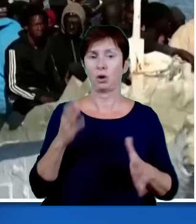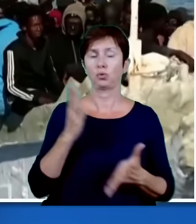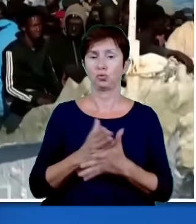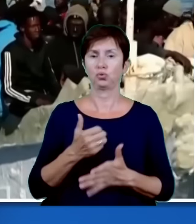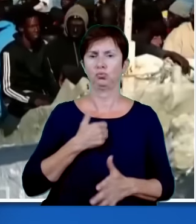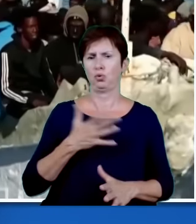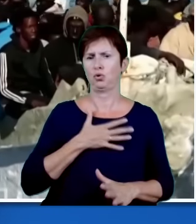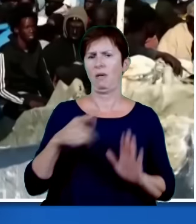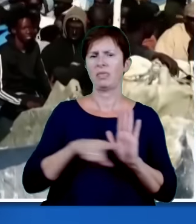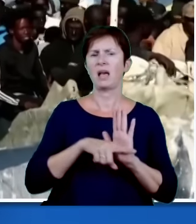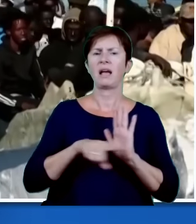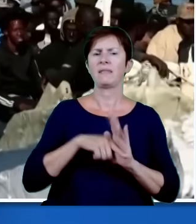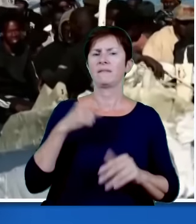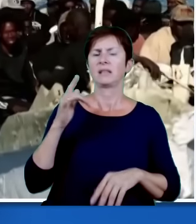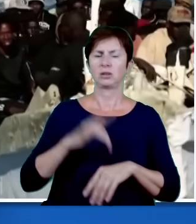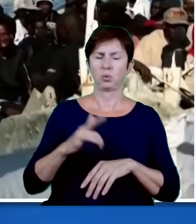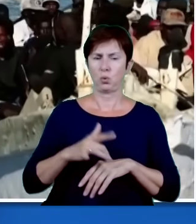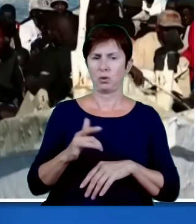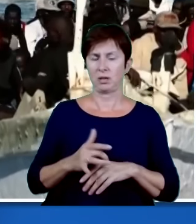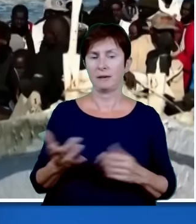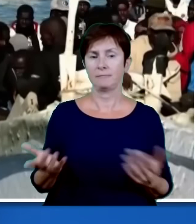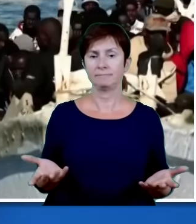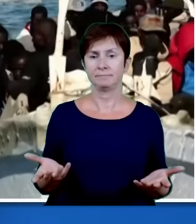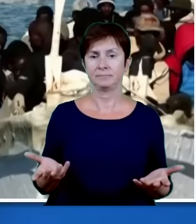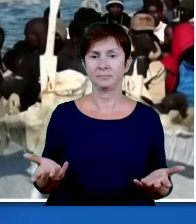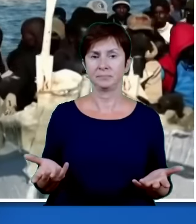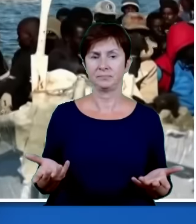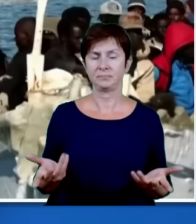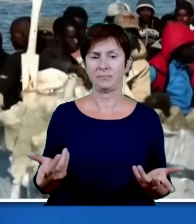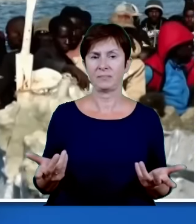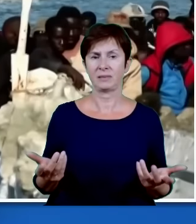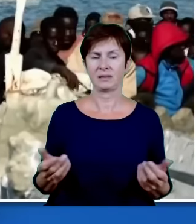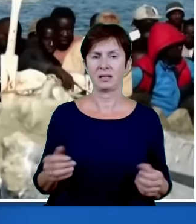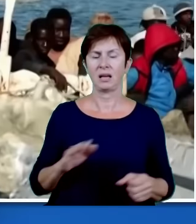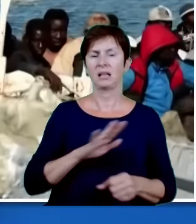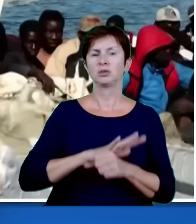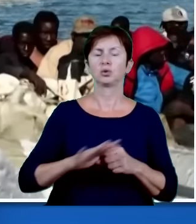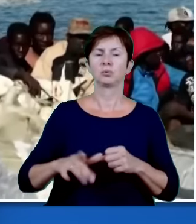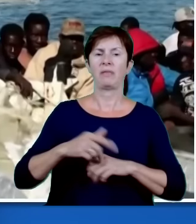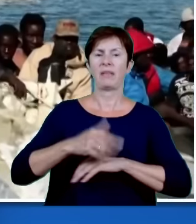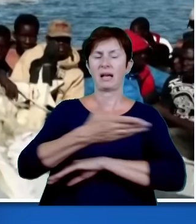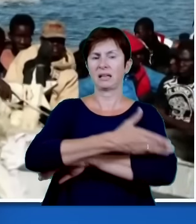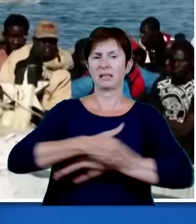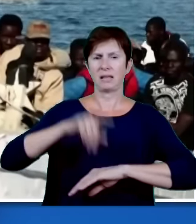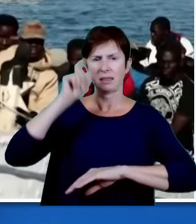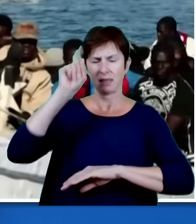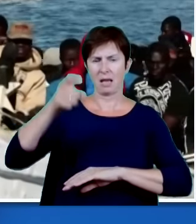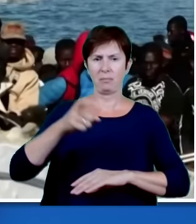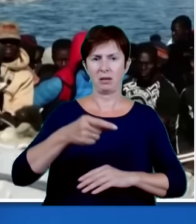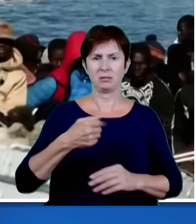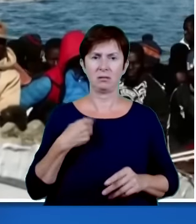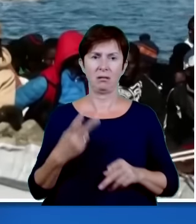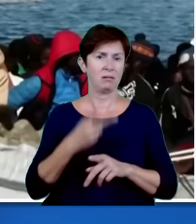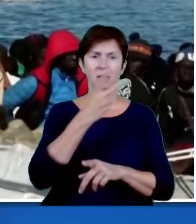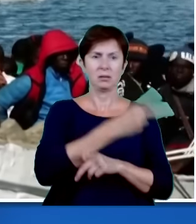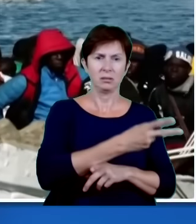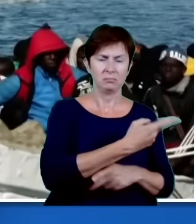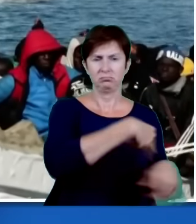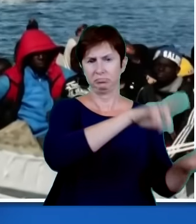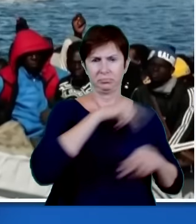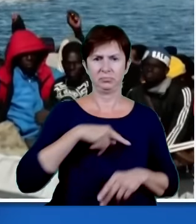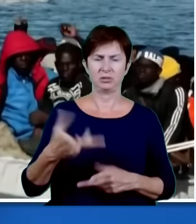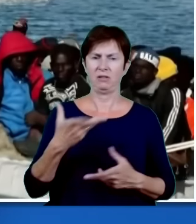negatywne skutki jego wprowadzenia te słynne pushback na granicy niemiecko-polskiej na które nie reaguje niestety